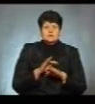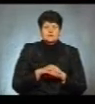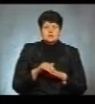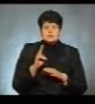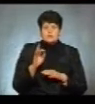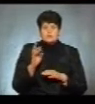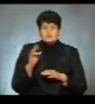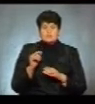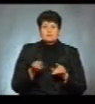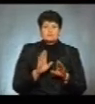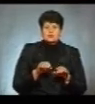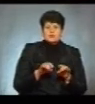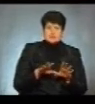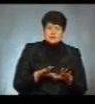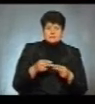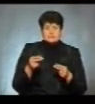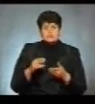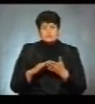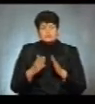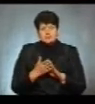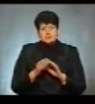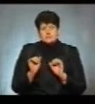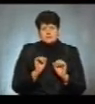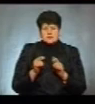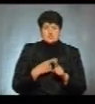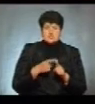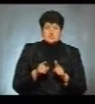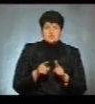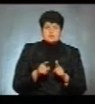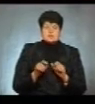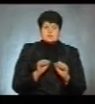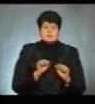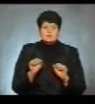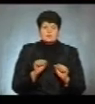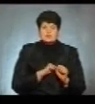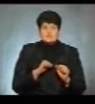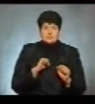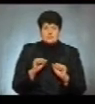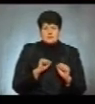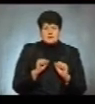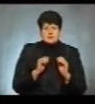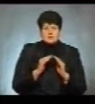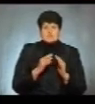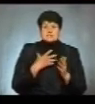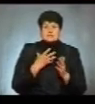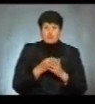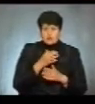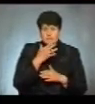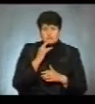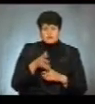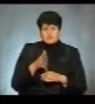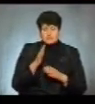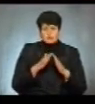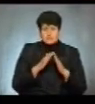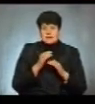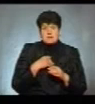там також будуть вирішувати, чи заключати угоду з управителем, чи самостійно управляти своїм багатоквартирним будинком. Наголошую, своїм багатоквартирним будинком, а не